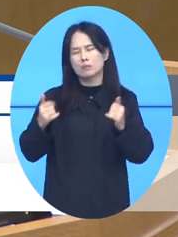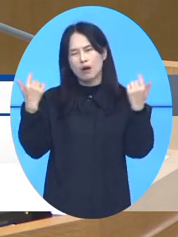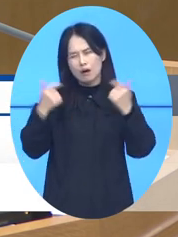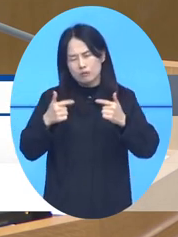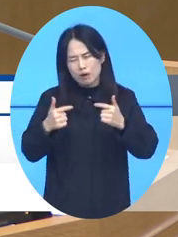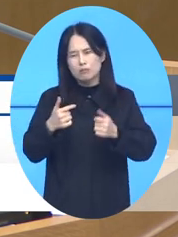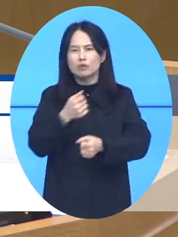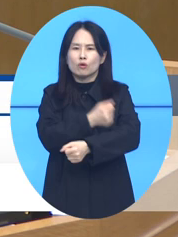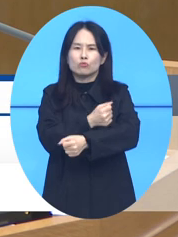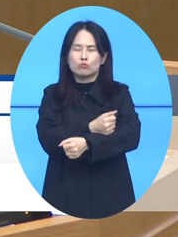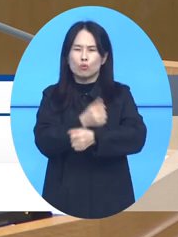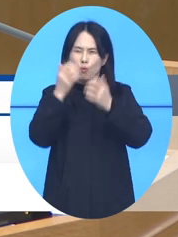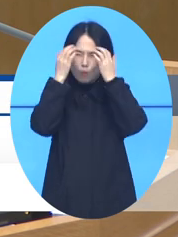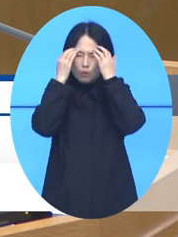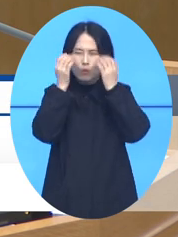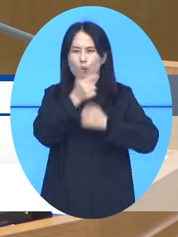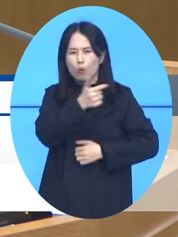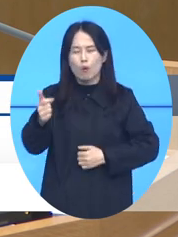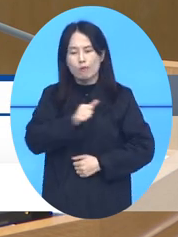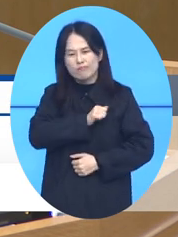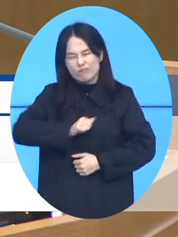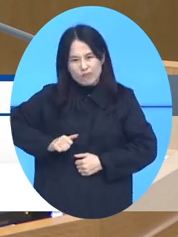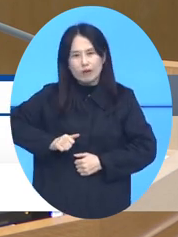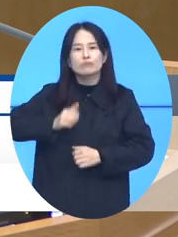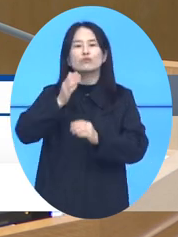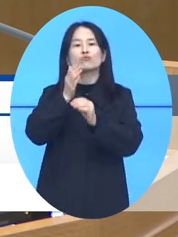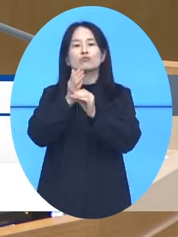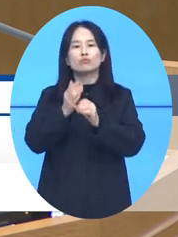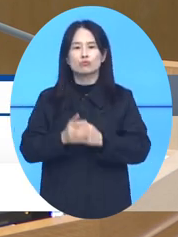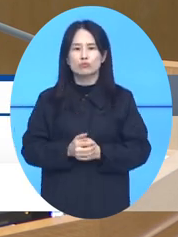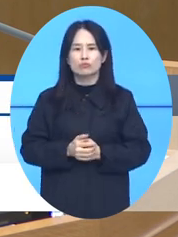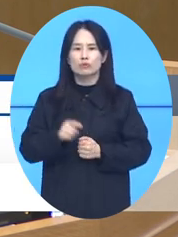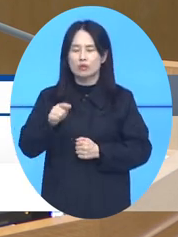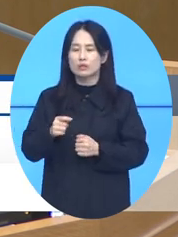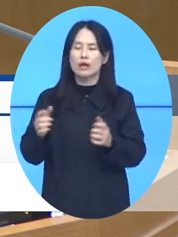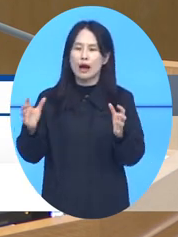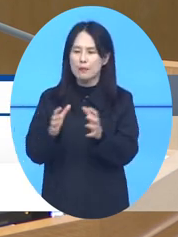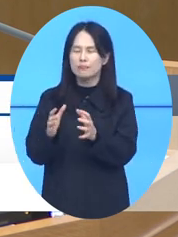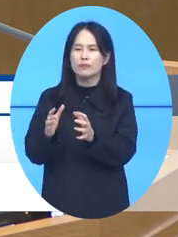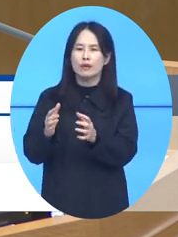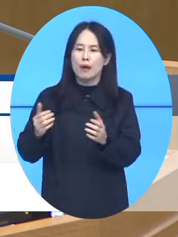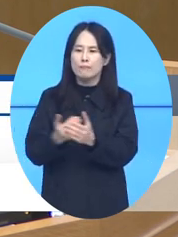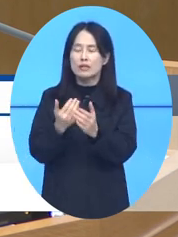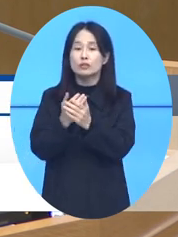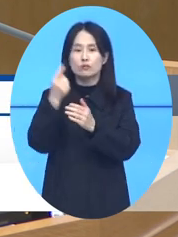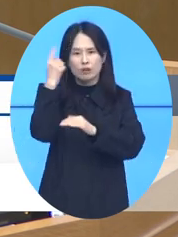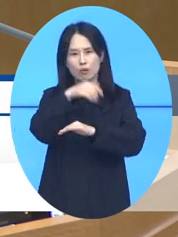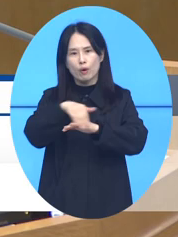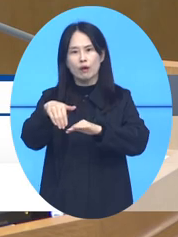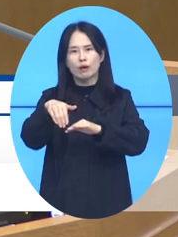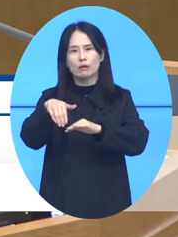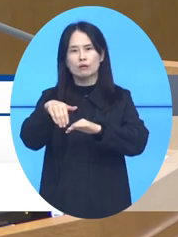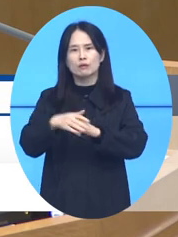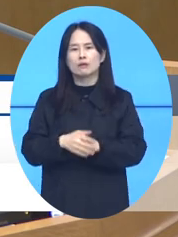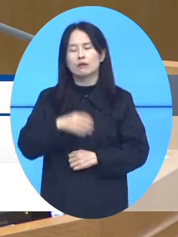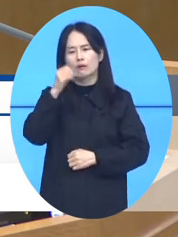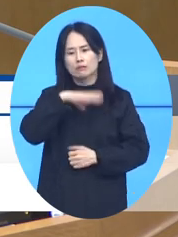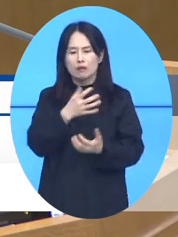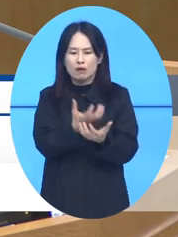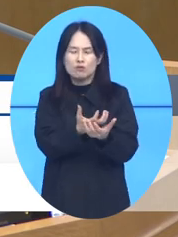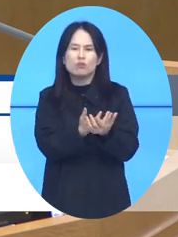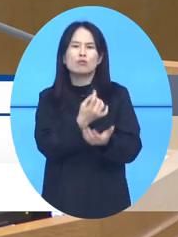일상을 참으면서 살아왔습니다. 접경 지역 발전 종합 계획은 전설처럼 그냥